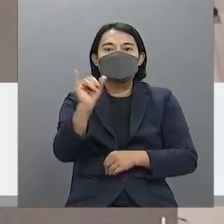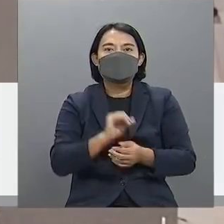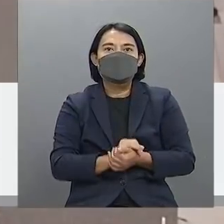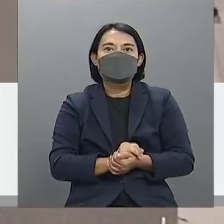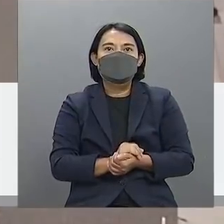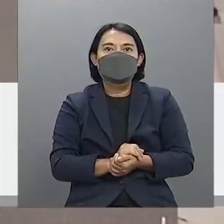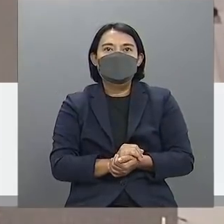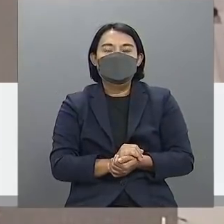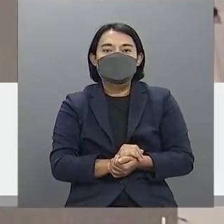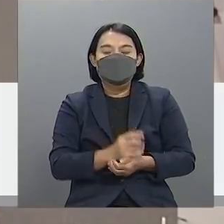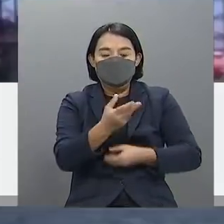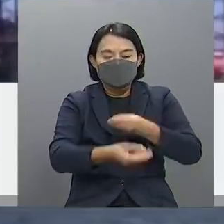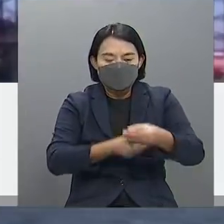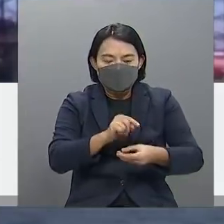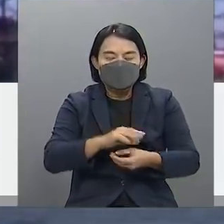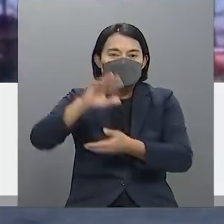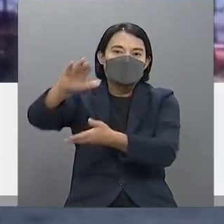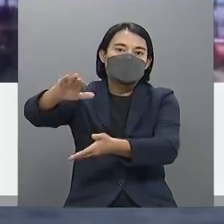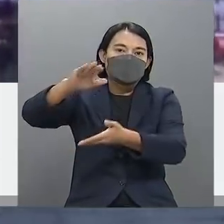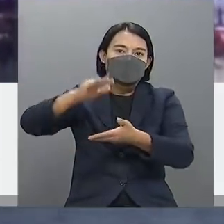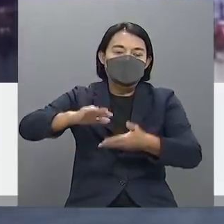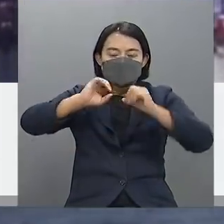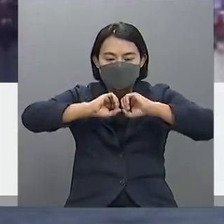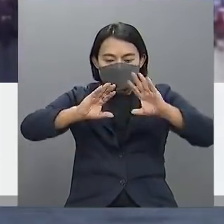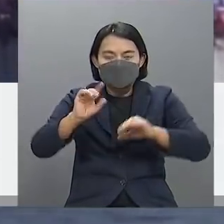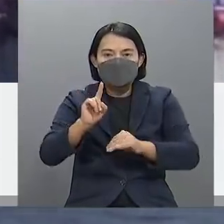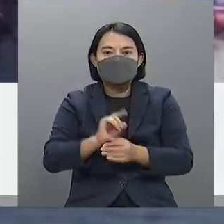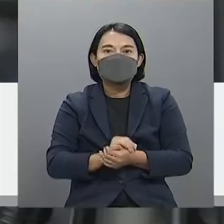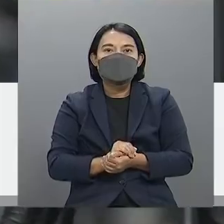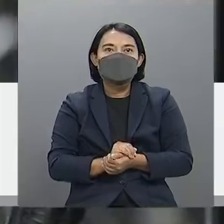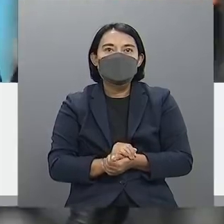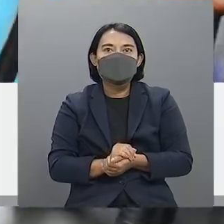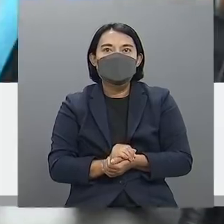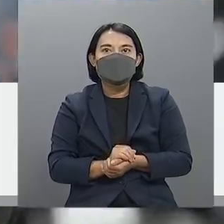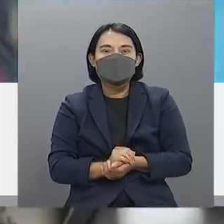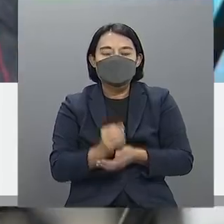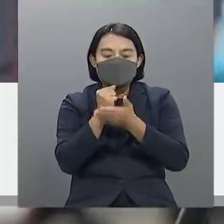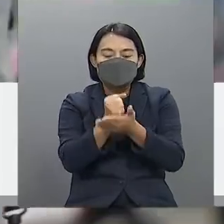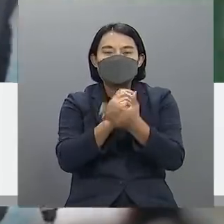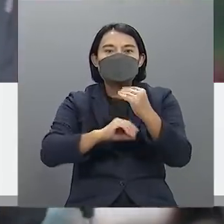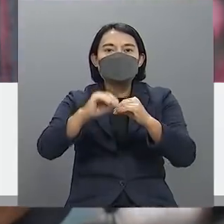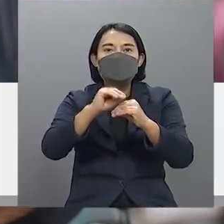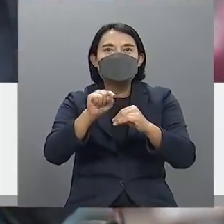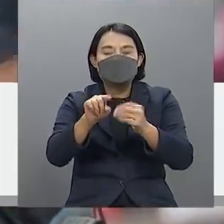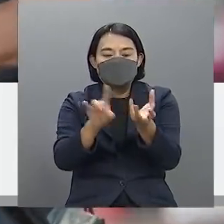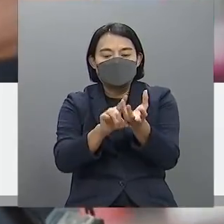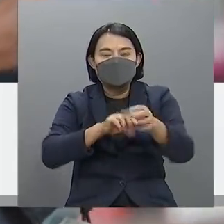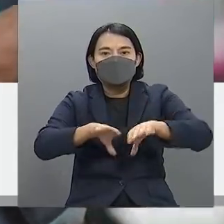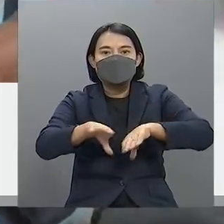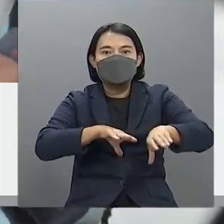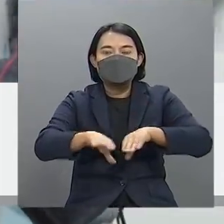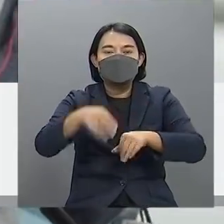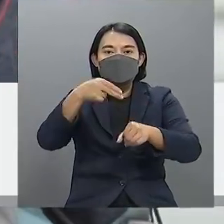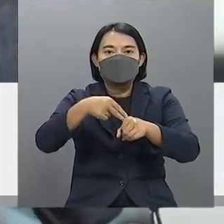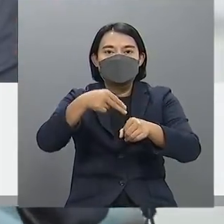ควต้าที่นำเข้าชัดเจนจะเป็นอย่างไรแต่ก็เชื่อว่าจะช่วยเพิ่มประสิทธิภาพในการบริหารจัดการราคาน้ำมันในประเทศ